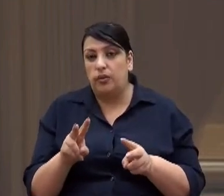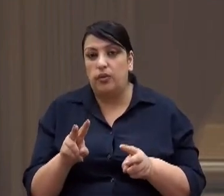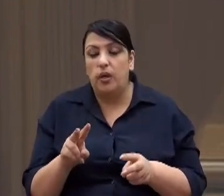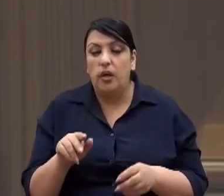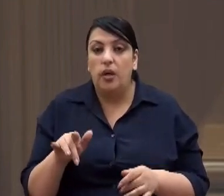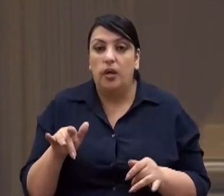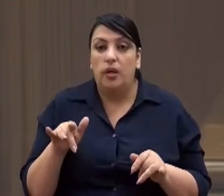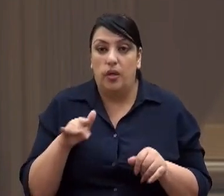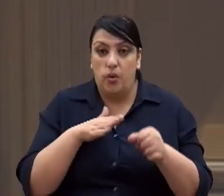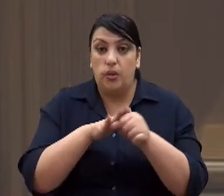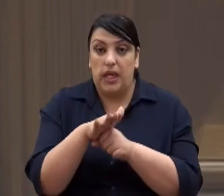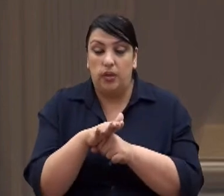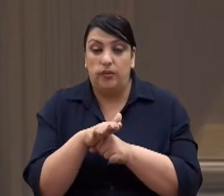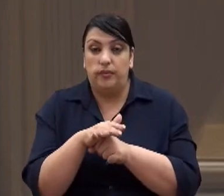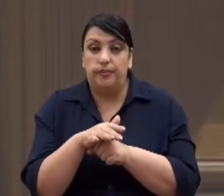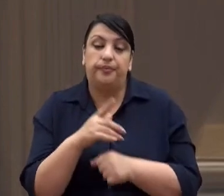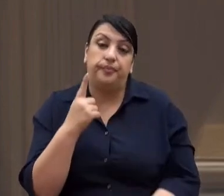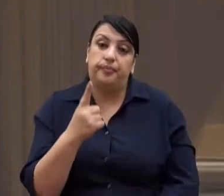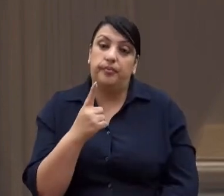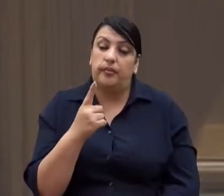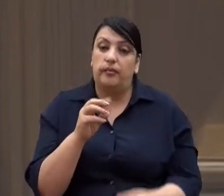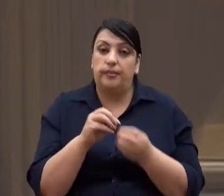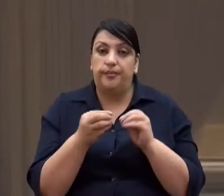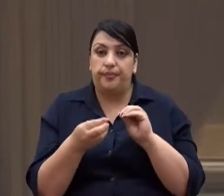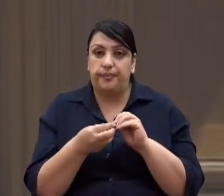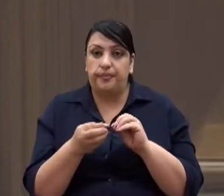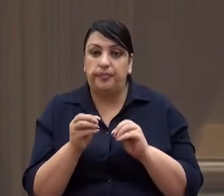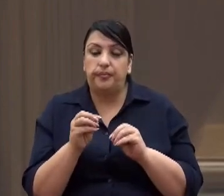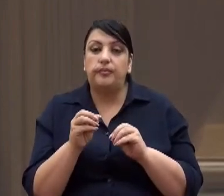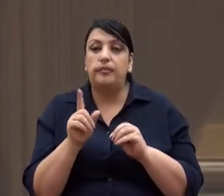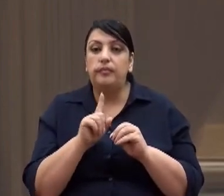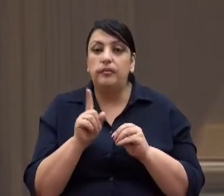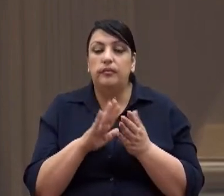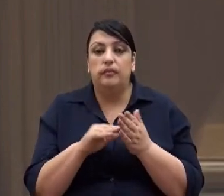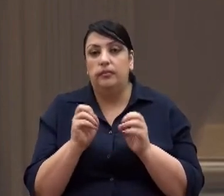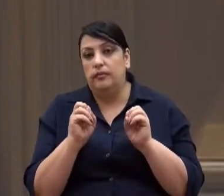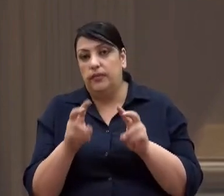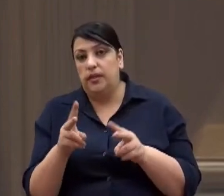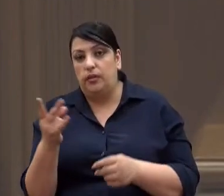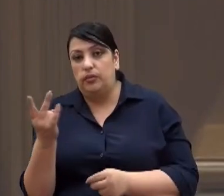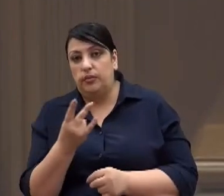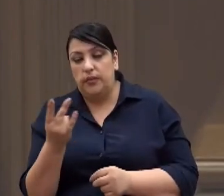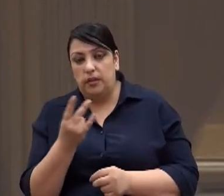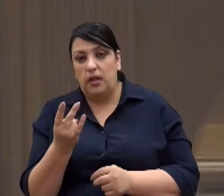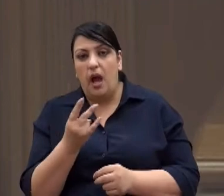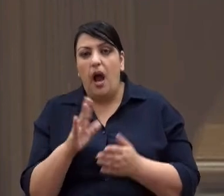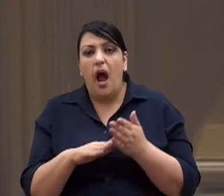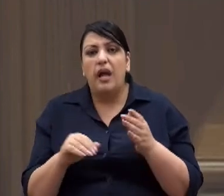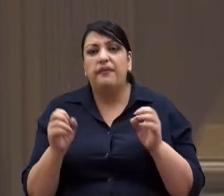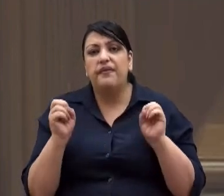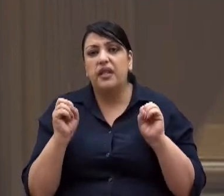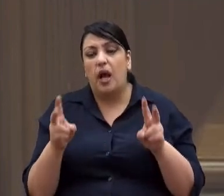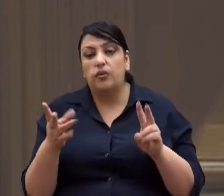և առաջ։ Իհարկե դա միակ խնդիրը չէ, բայց գլխավոր խնդիրն է անվտանգությունը, ընդ որում անվտանգությունը իր մեջ ներառում է ոչ